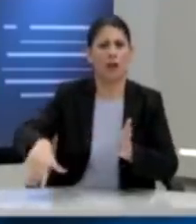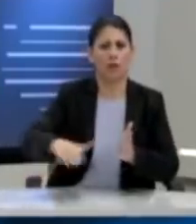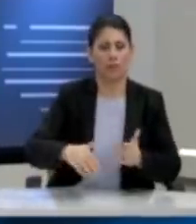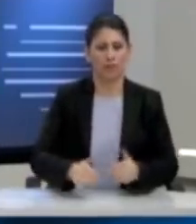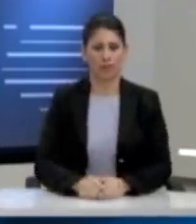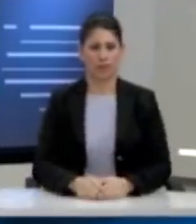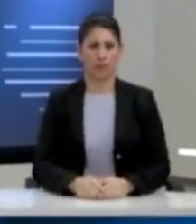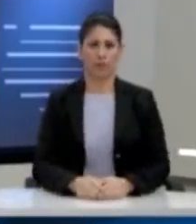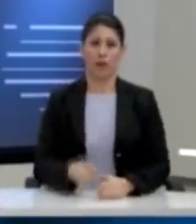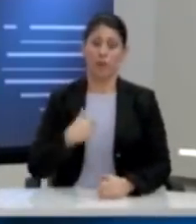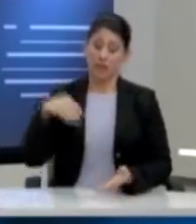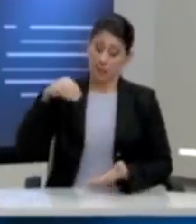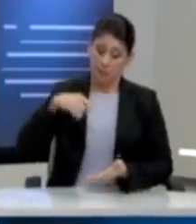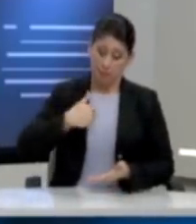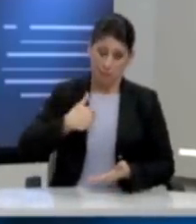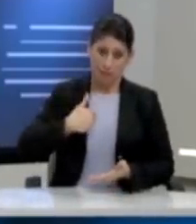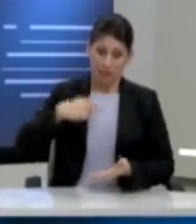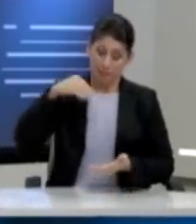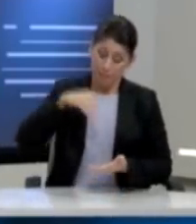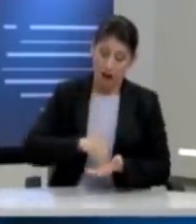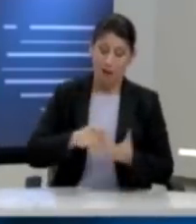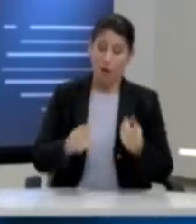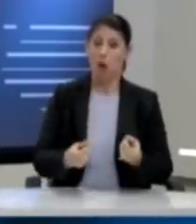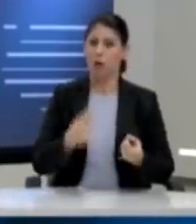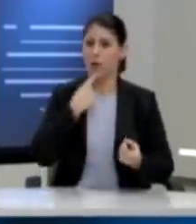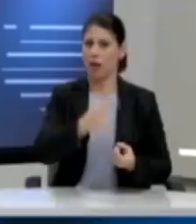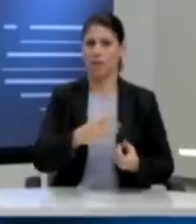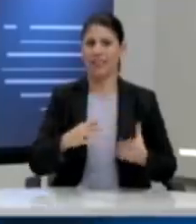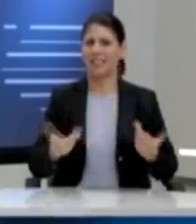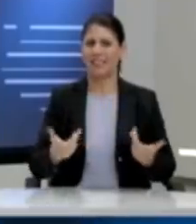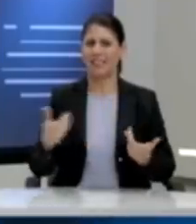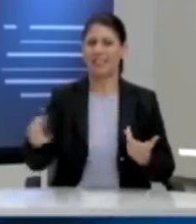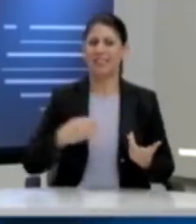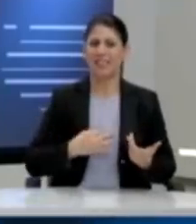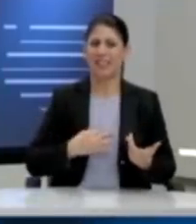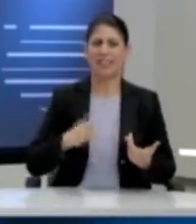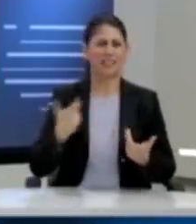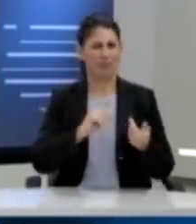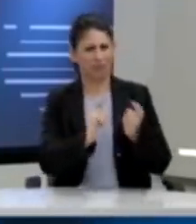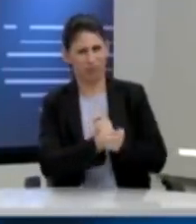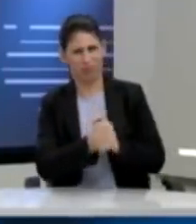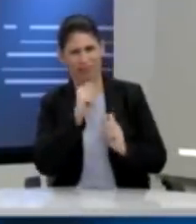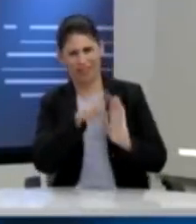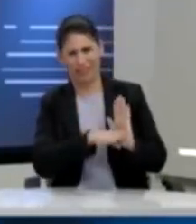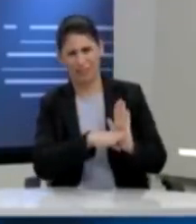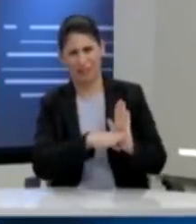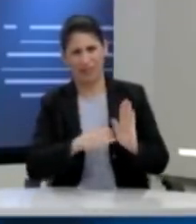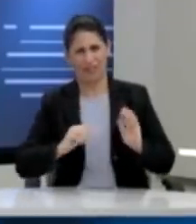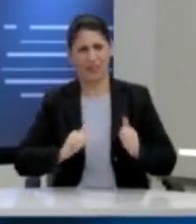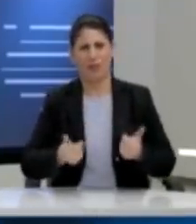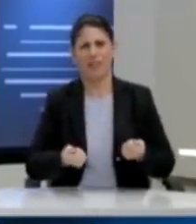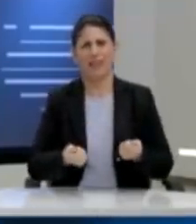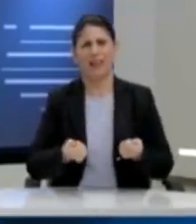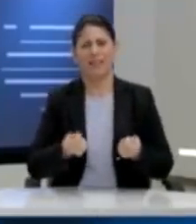Προκαλούμε λοιπόν και ξαναλέμε, γιατί? Τι μας λέτε για να θεωρήσετε, ποια να θεωρήσετε, δεν τολμάτε να κάνετε τώρα